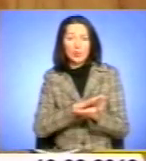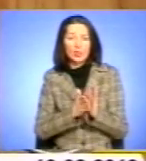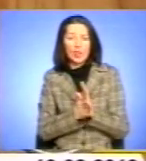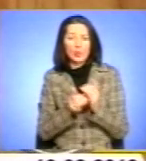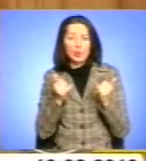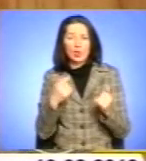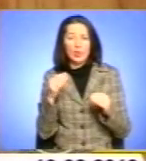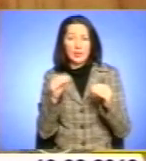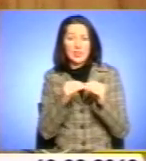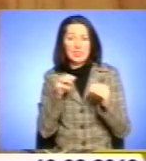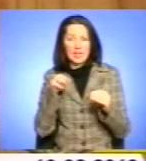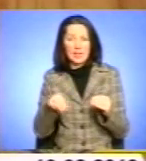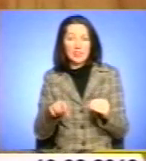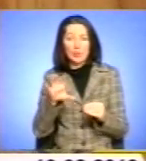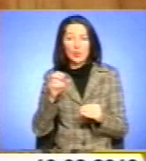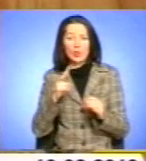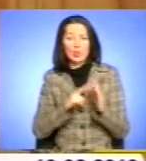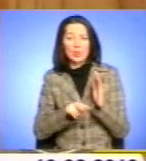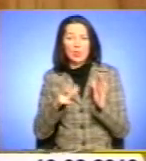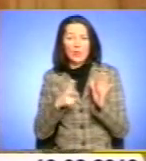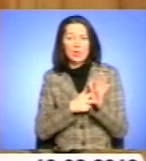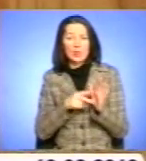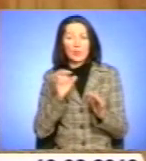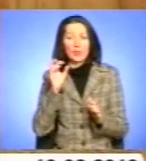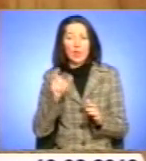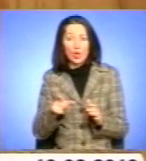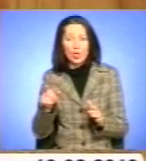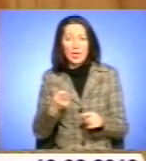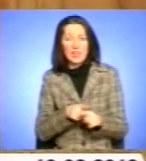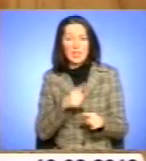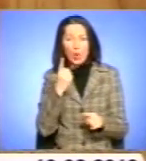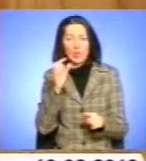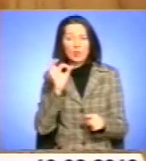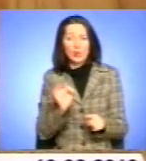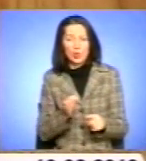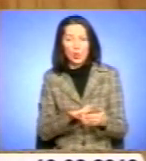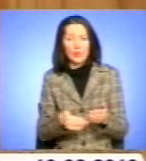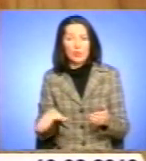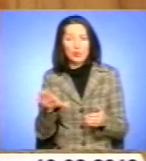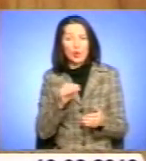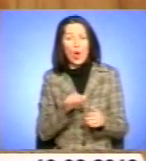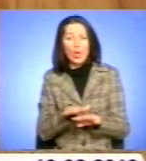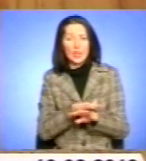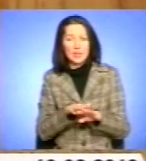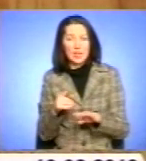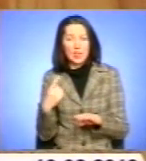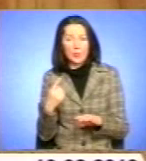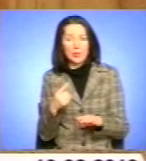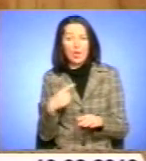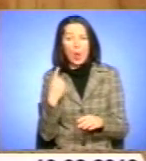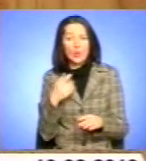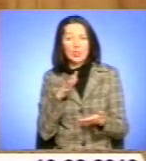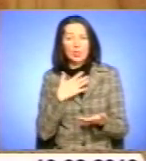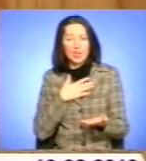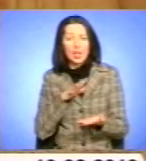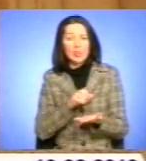578 осіб. Це 1% від всього населення області. І область наша займає серед